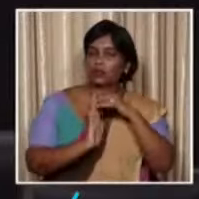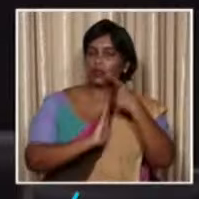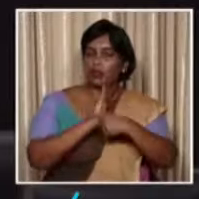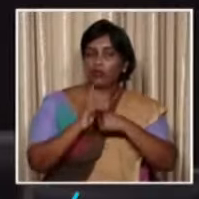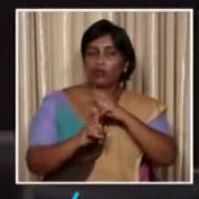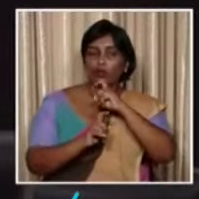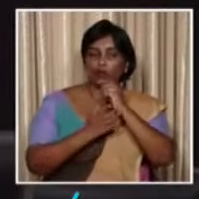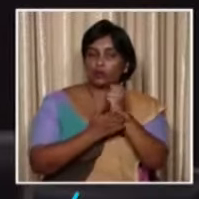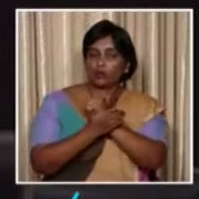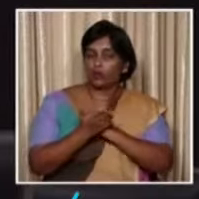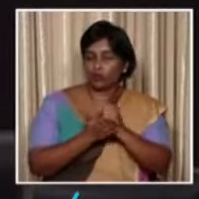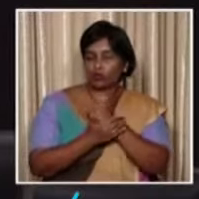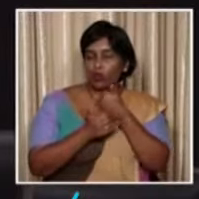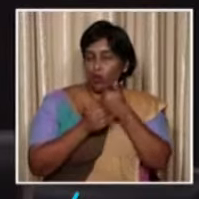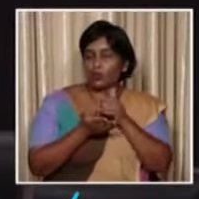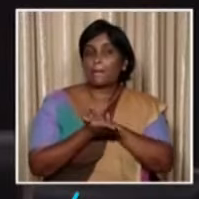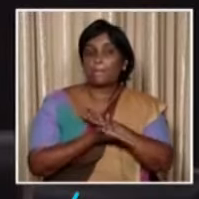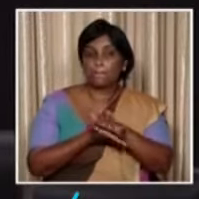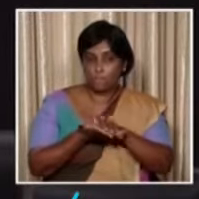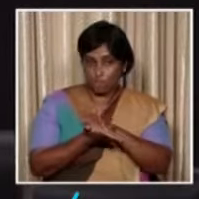अधिकरण पद्धति इता पिरिसिदुई